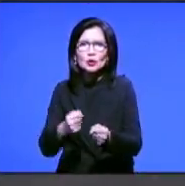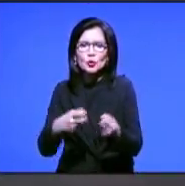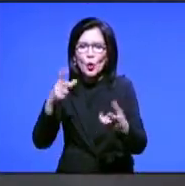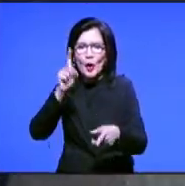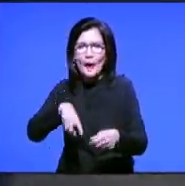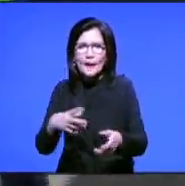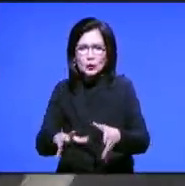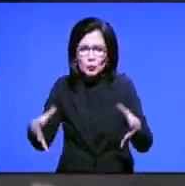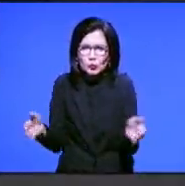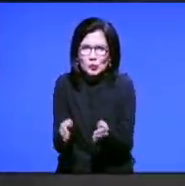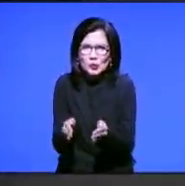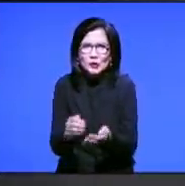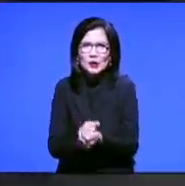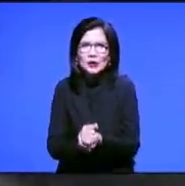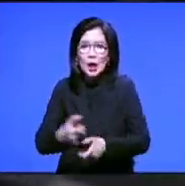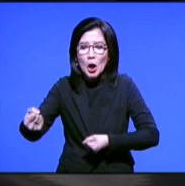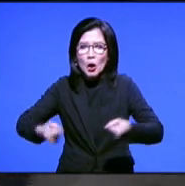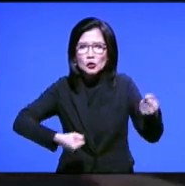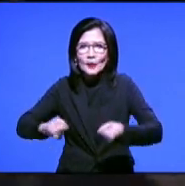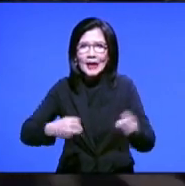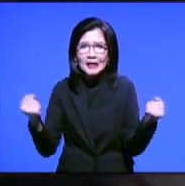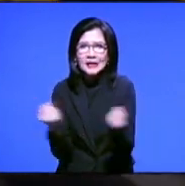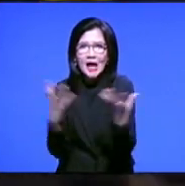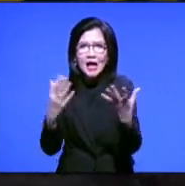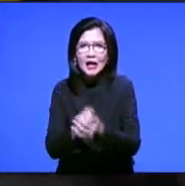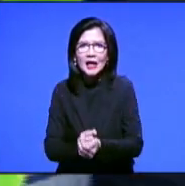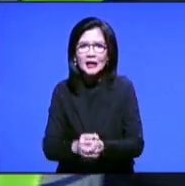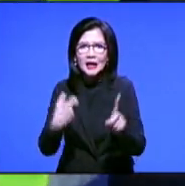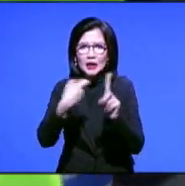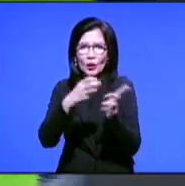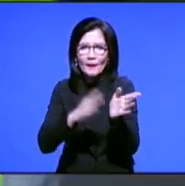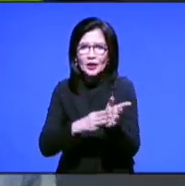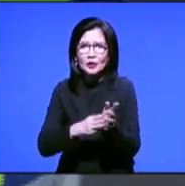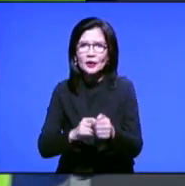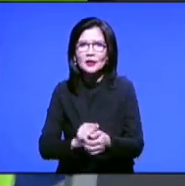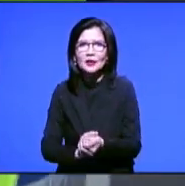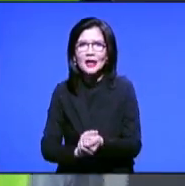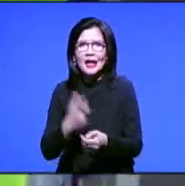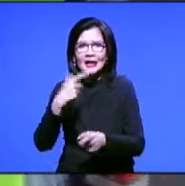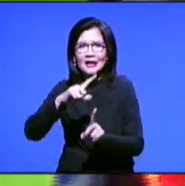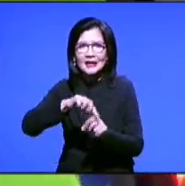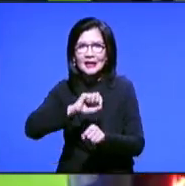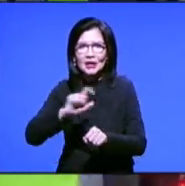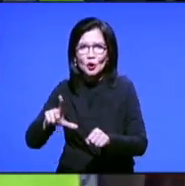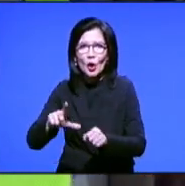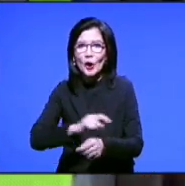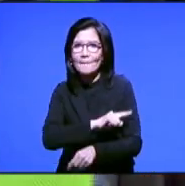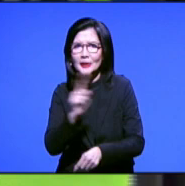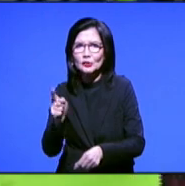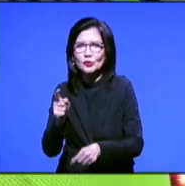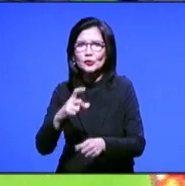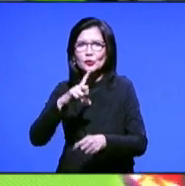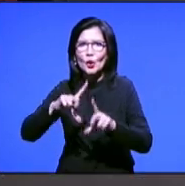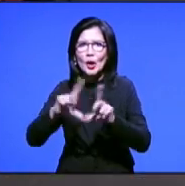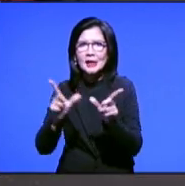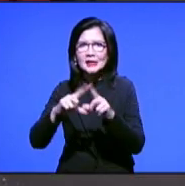Sopir mobil tangki air minum yang terlibat kecelakaan lalu lintas di kilometer 4.600 tol Wiyoto Wiono arah Cawang, Jakarta